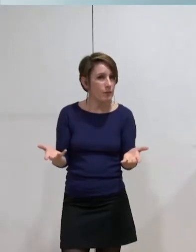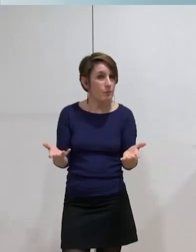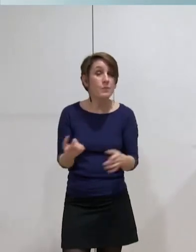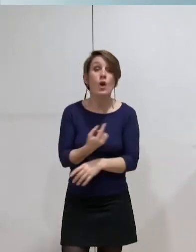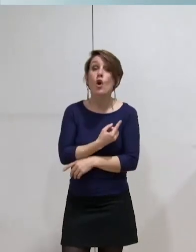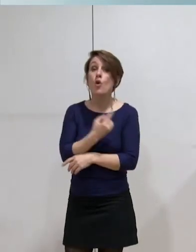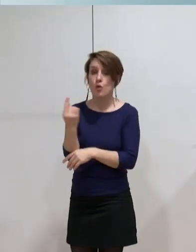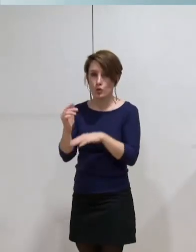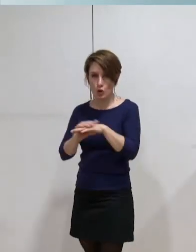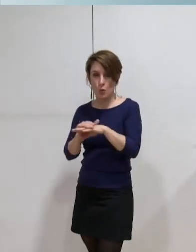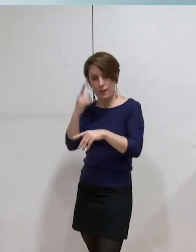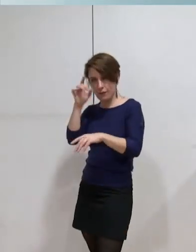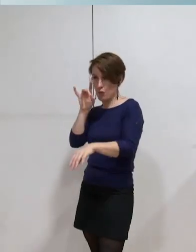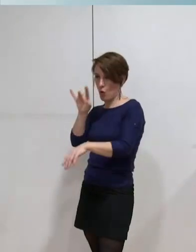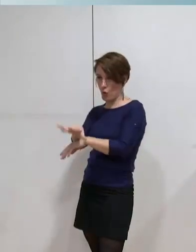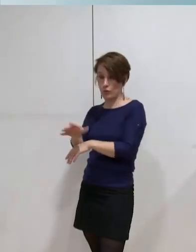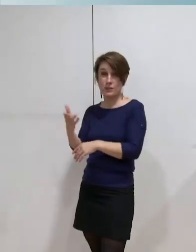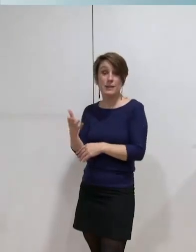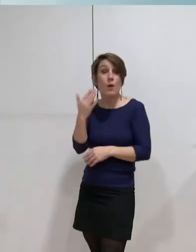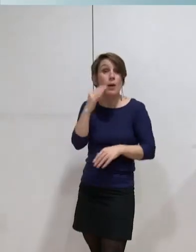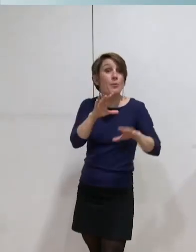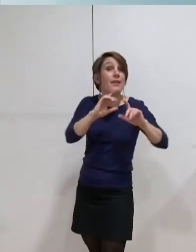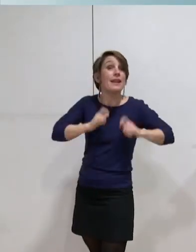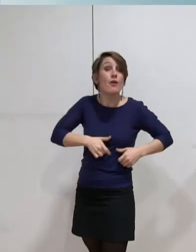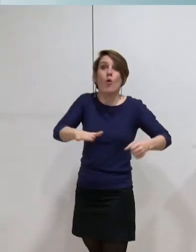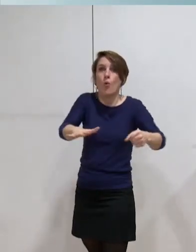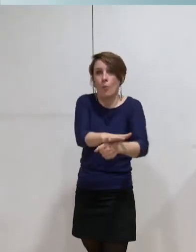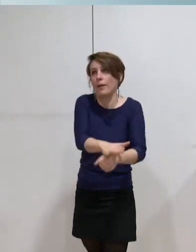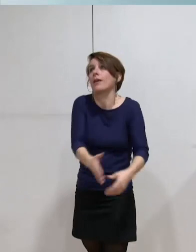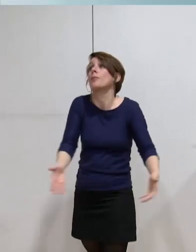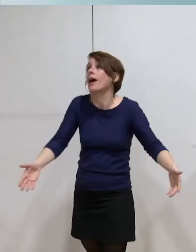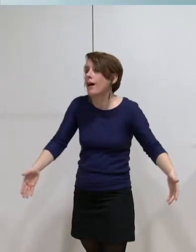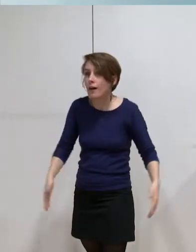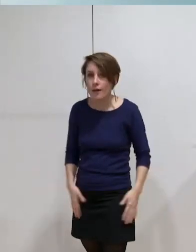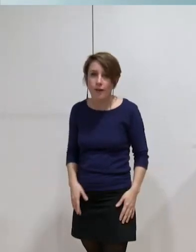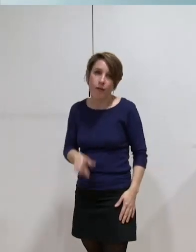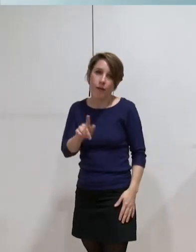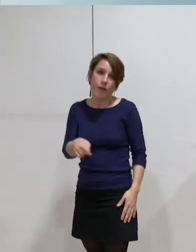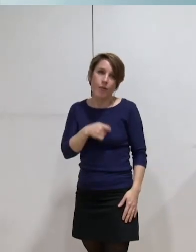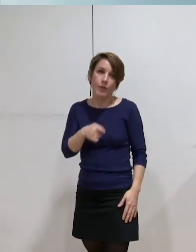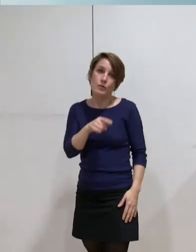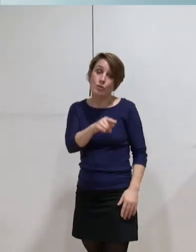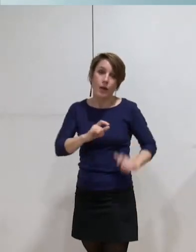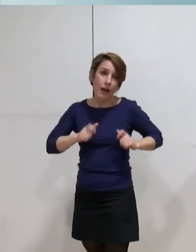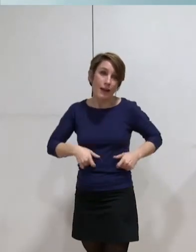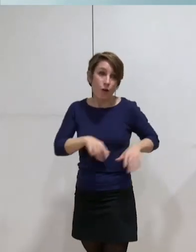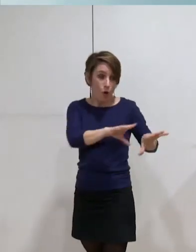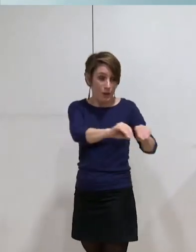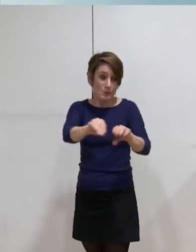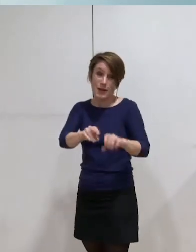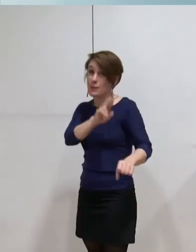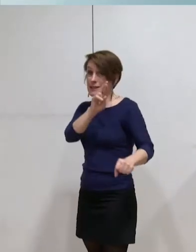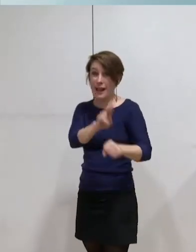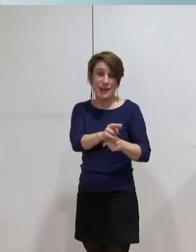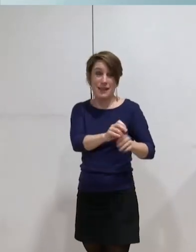refuser une dérogation c'est s'il y a pas de place dans l'école parce qu'évidemment on réserve la primauté de l'inscription